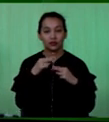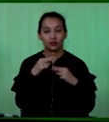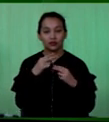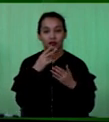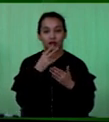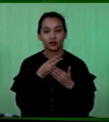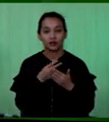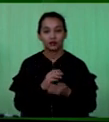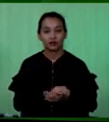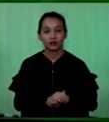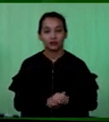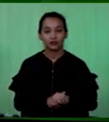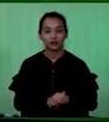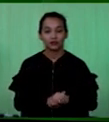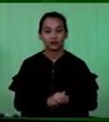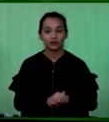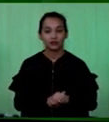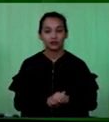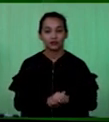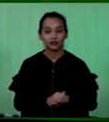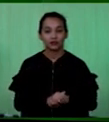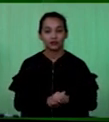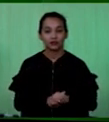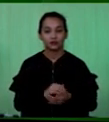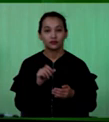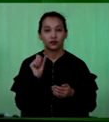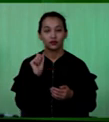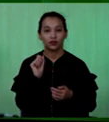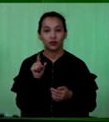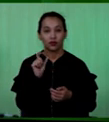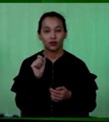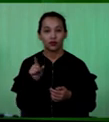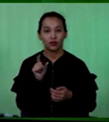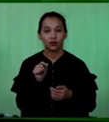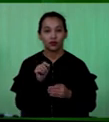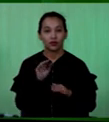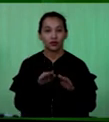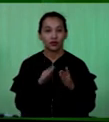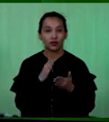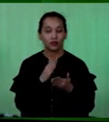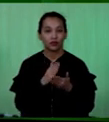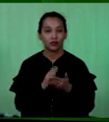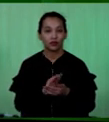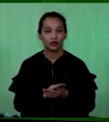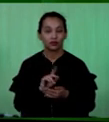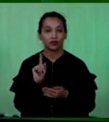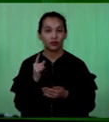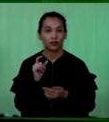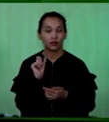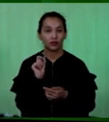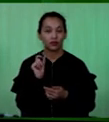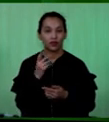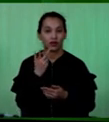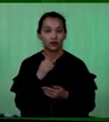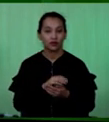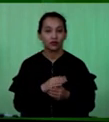quyidagi rasmga qaratishingizni xohlardim. Bu yerda oltindan ko'rsatilgan tarozilar. Bejizga u oltin rangda emas,